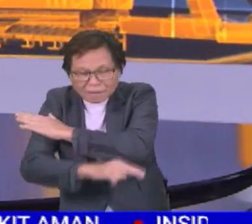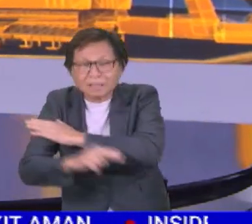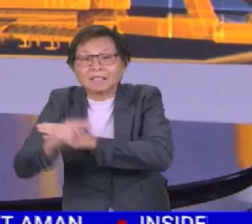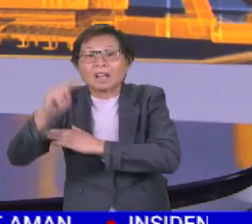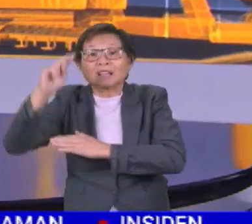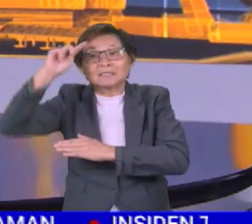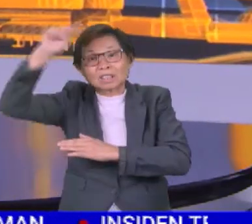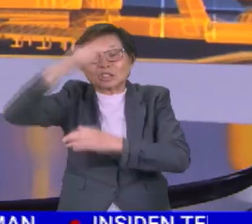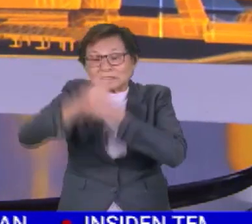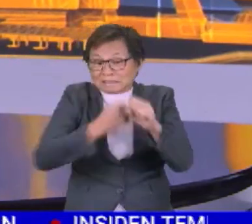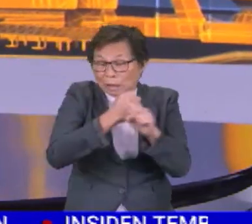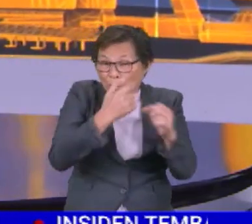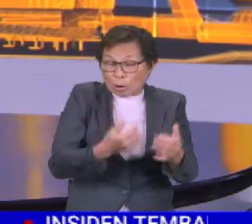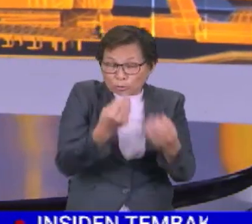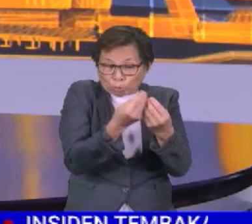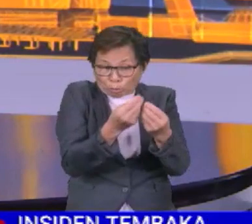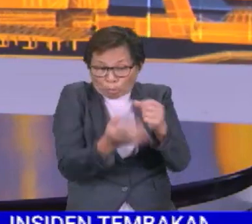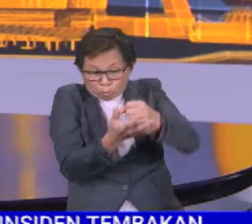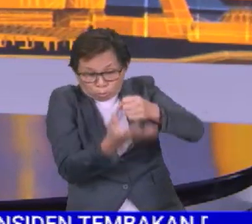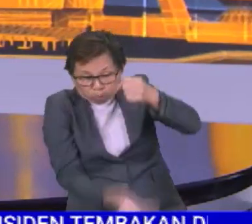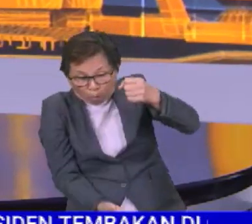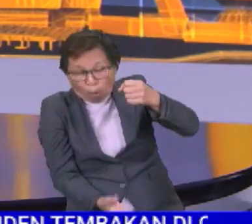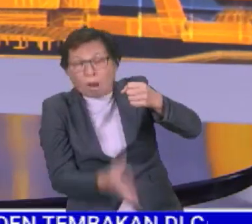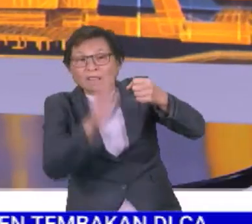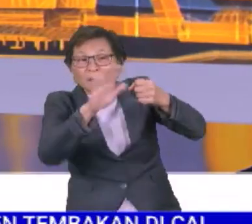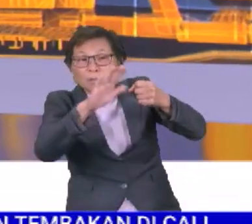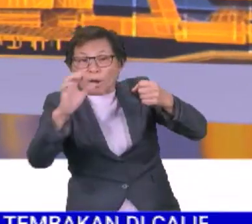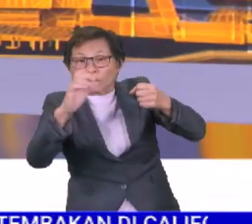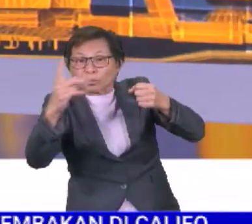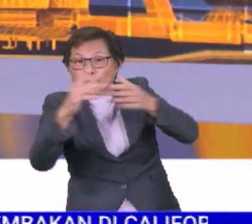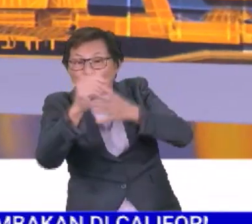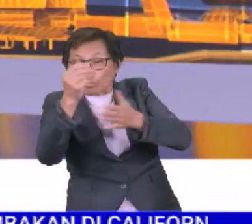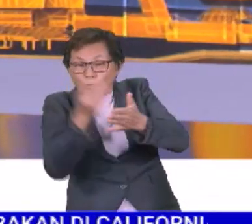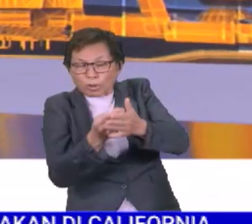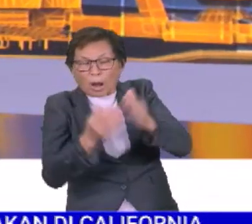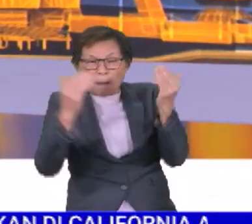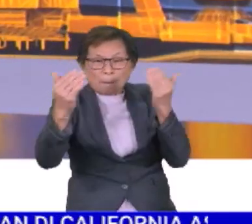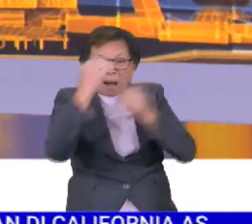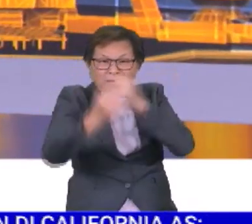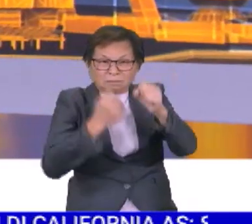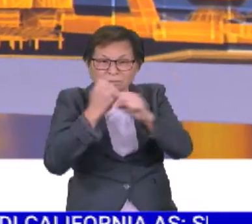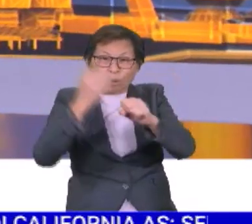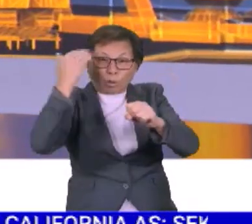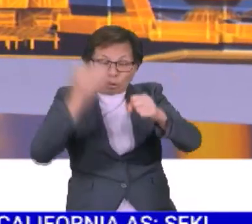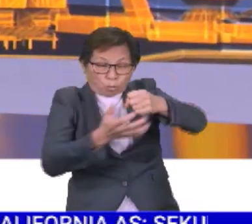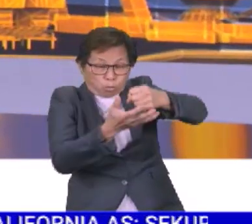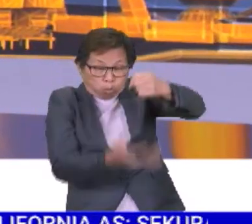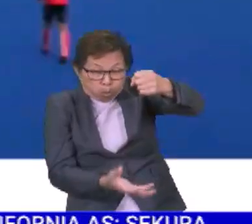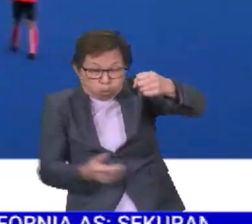ini. Jumlah itu menyaksikan peningkatan RM500,000 berbanding tahun lalu.